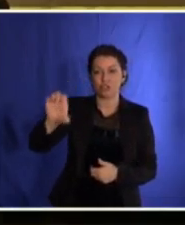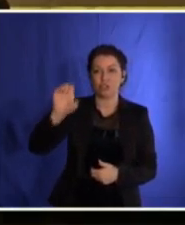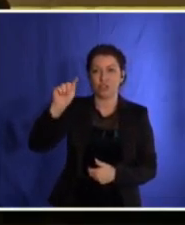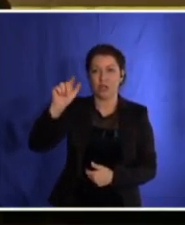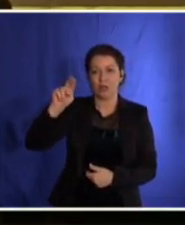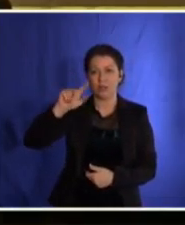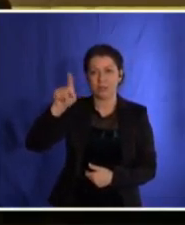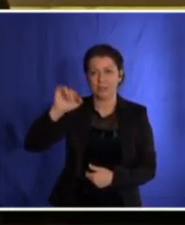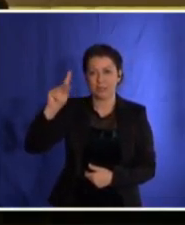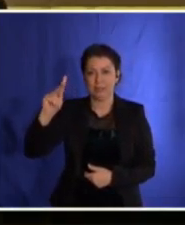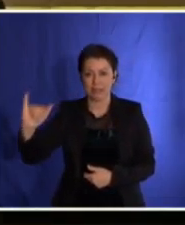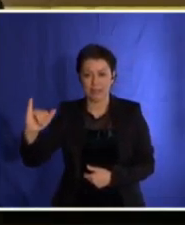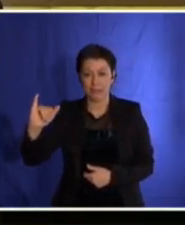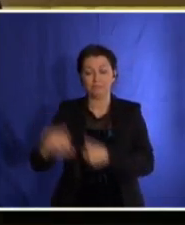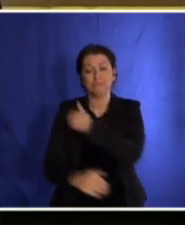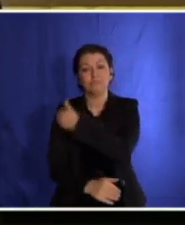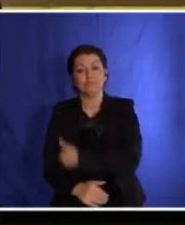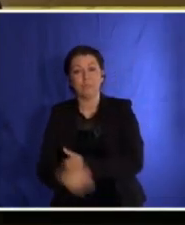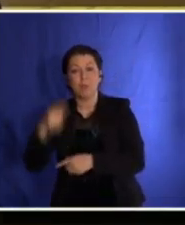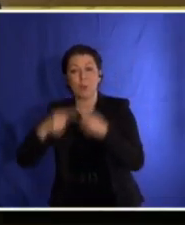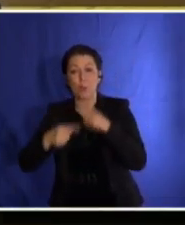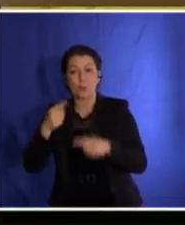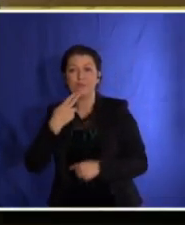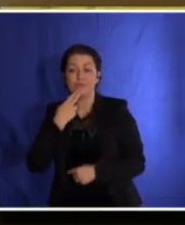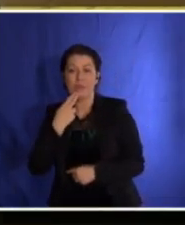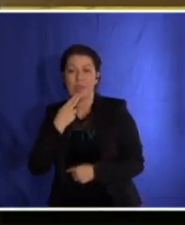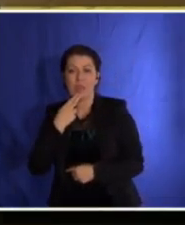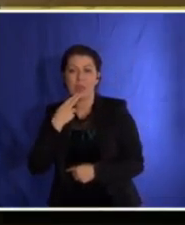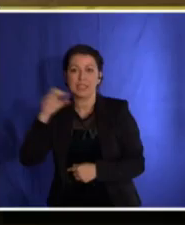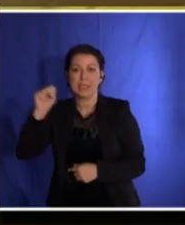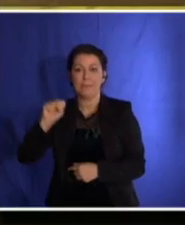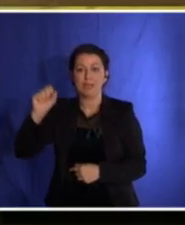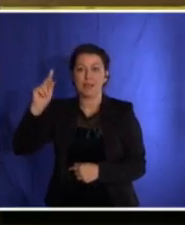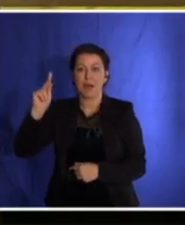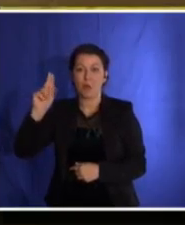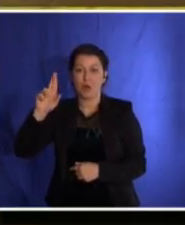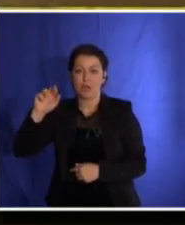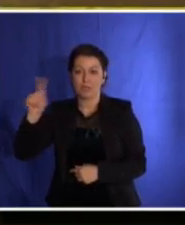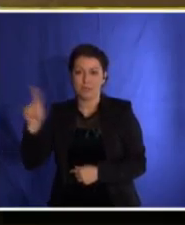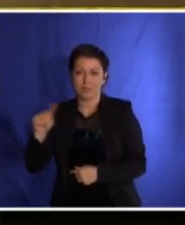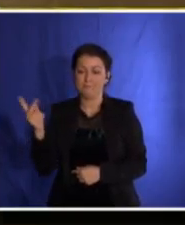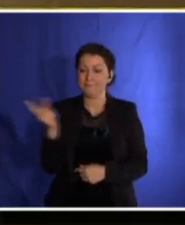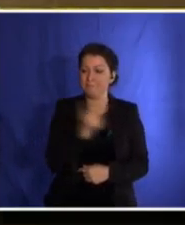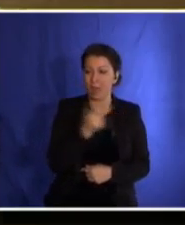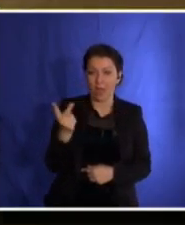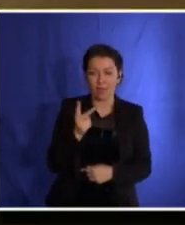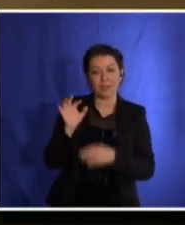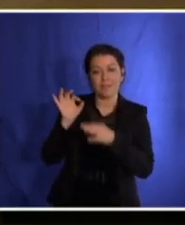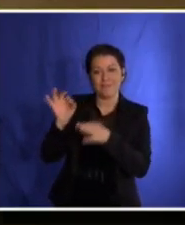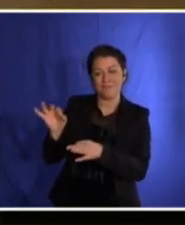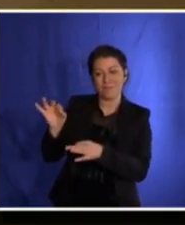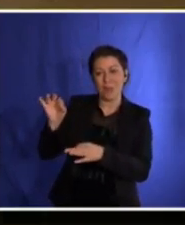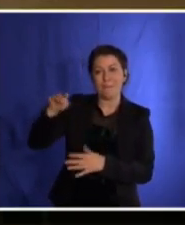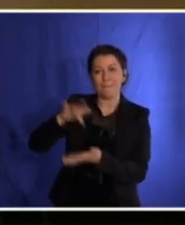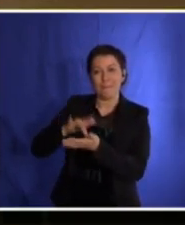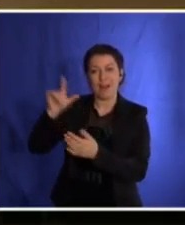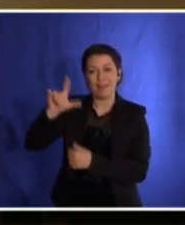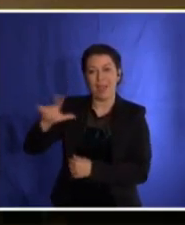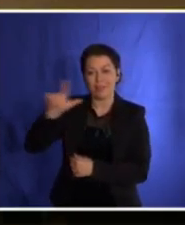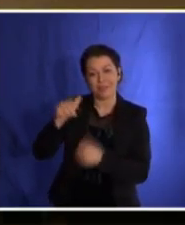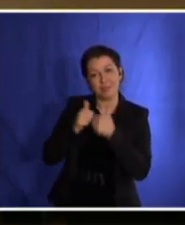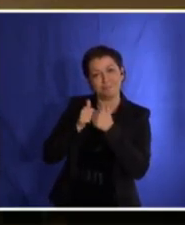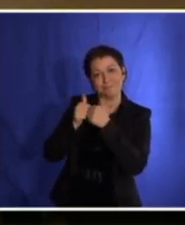anderen Seite politisch, Sebastian Kurz. Beides Wegbegleiter, unsere Hanni Mikl-Leitner, und ich darf euch herauf auf die Bühne